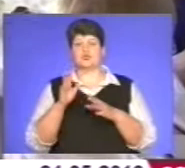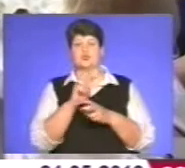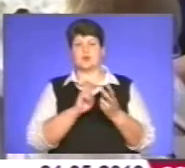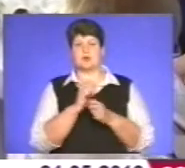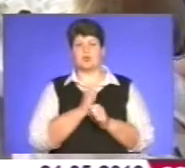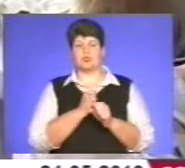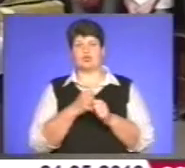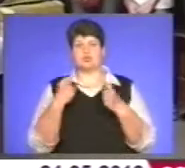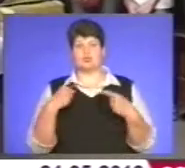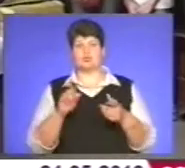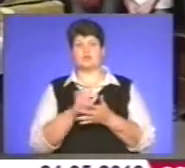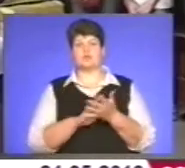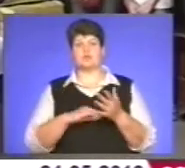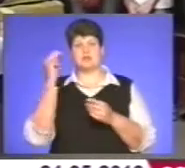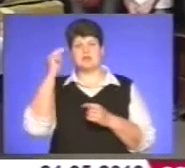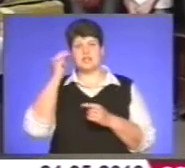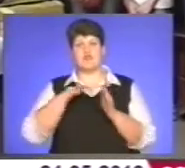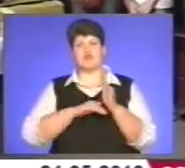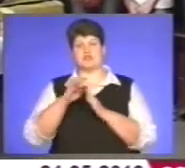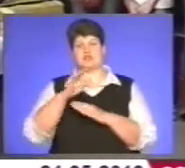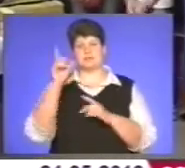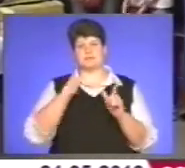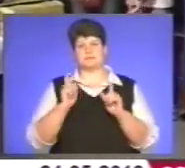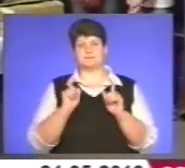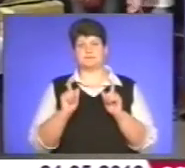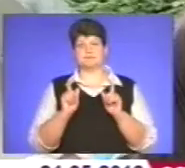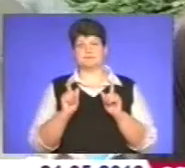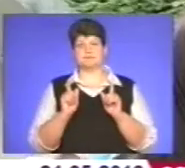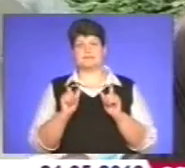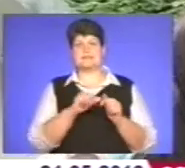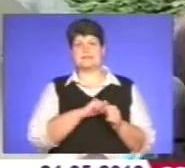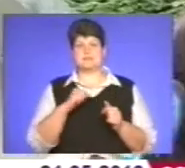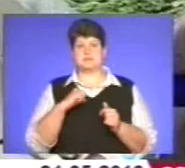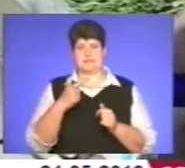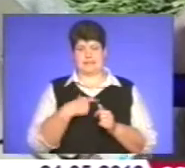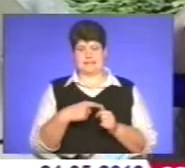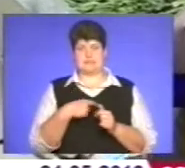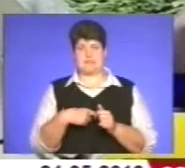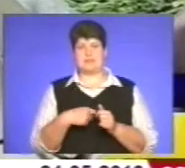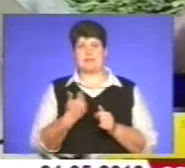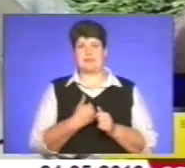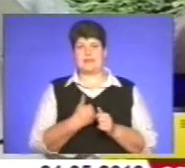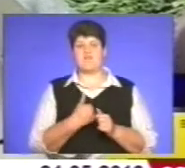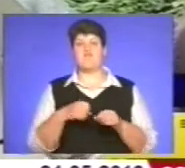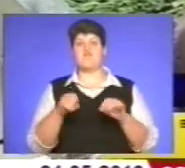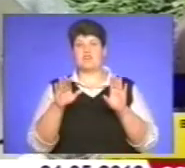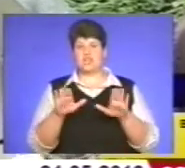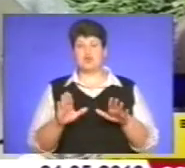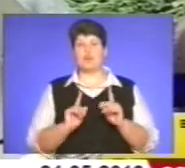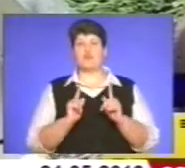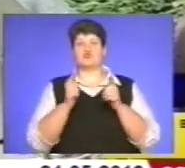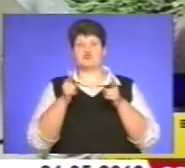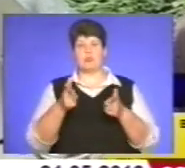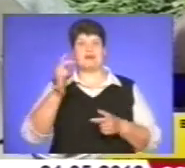роботу, інші продовжать навчання у вищих навчальних закладах. Сам для себе я вирішив поступати